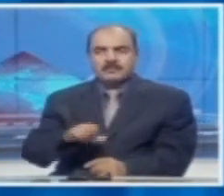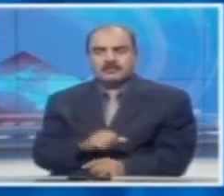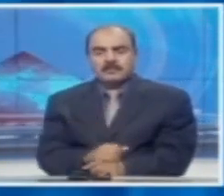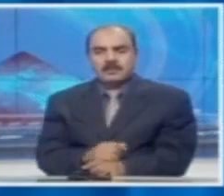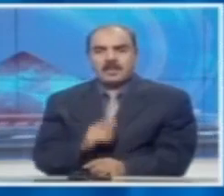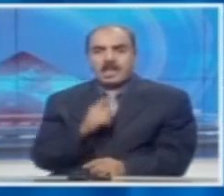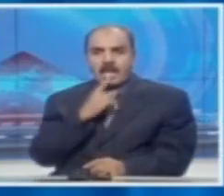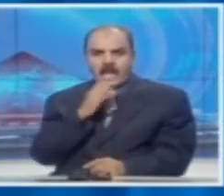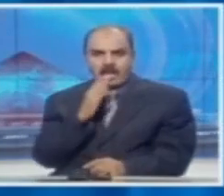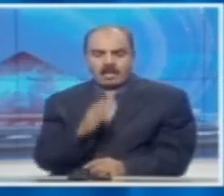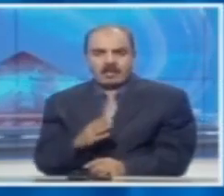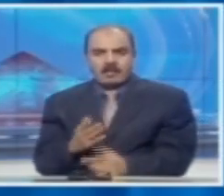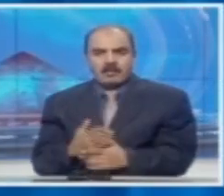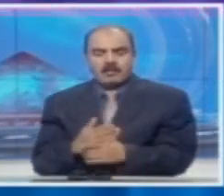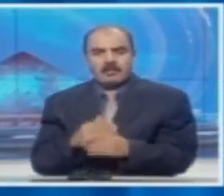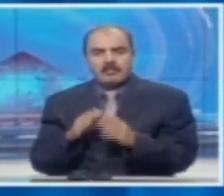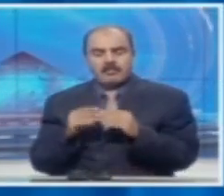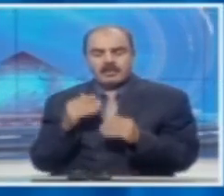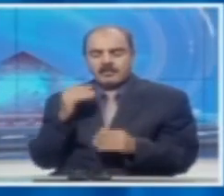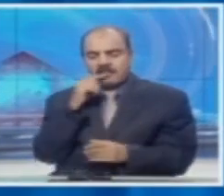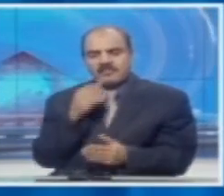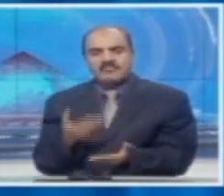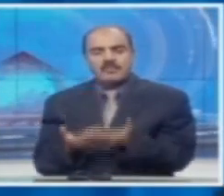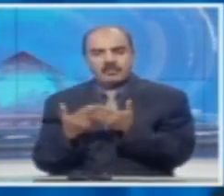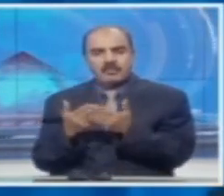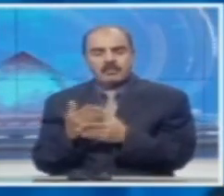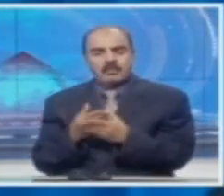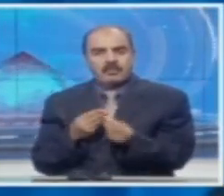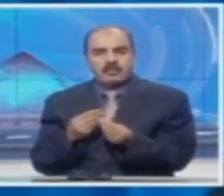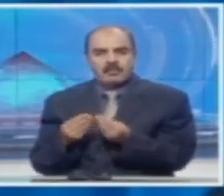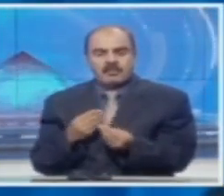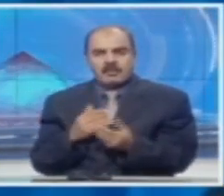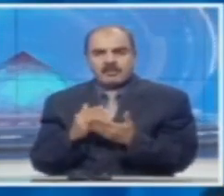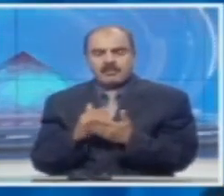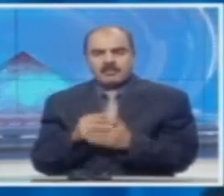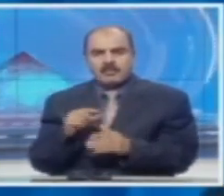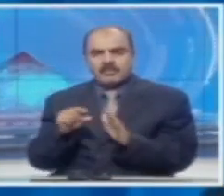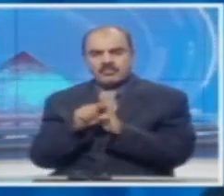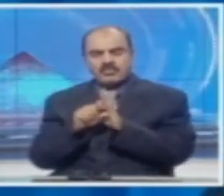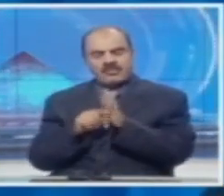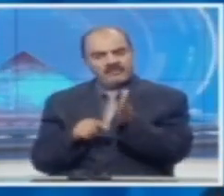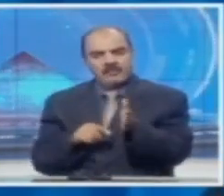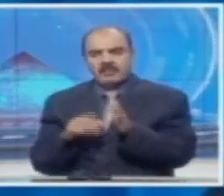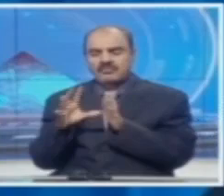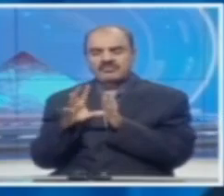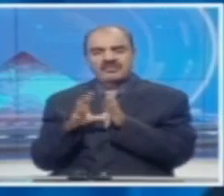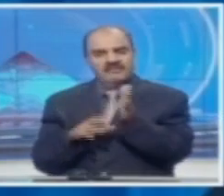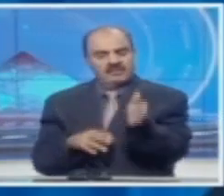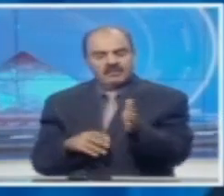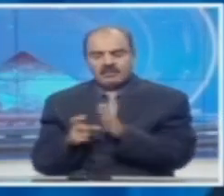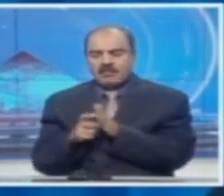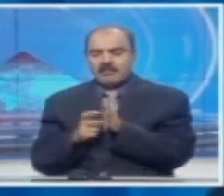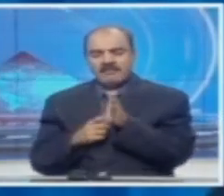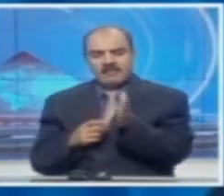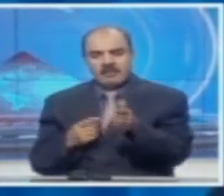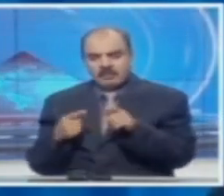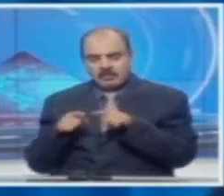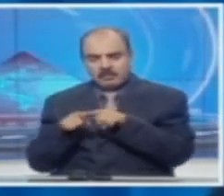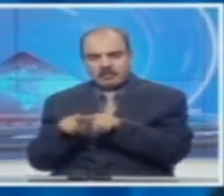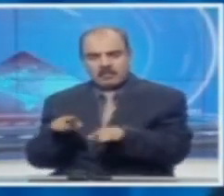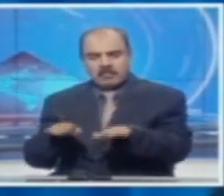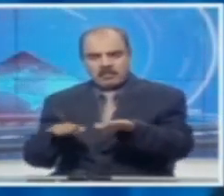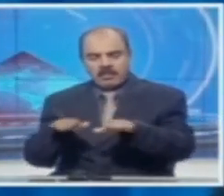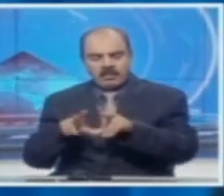حقيقيا للمرأة المصرية يستند إلى ظهير دستوري وتشريعي قوي بالتوازي مع